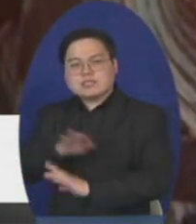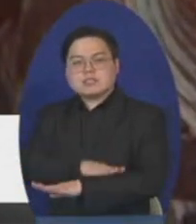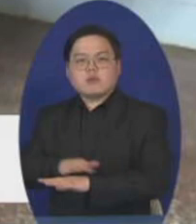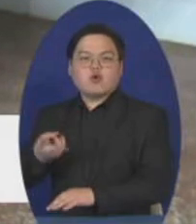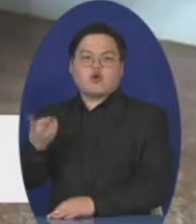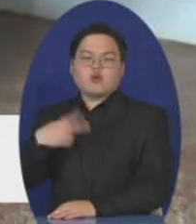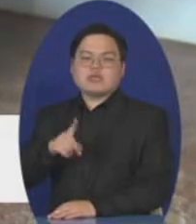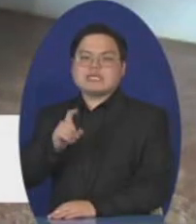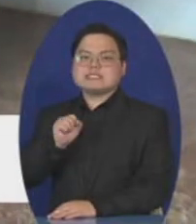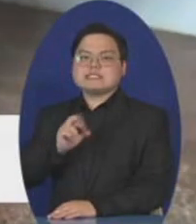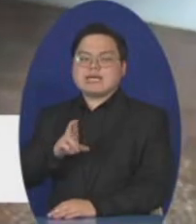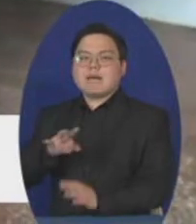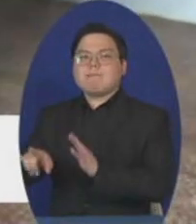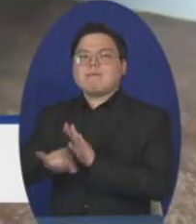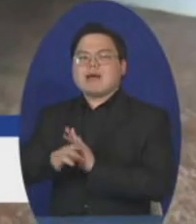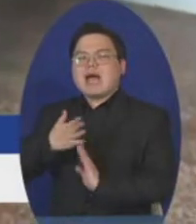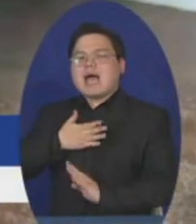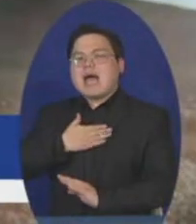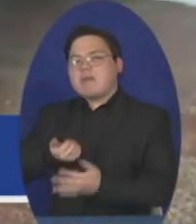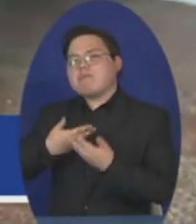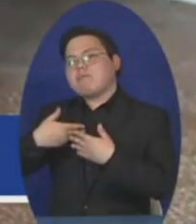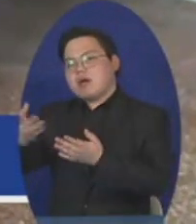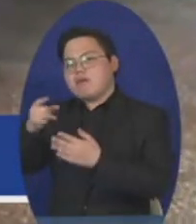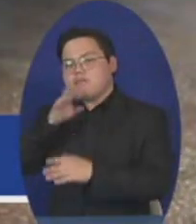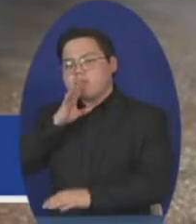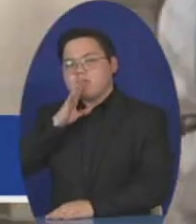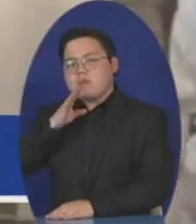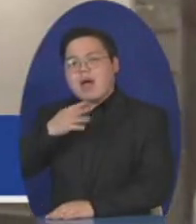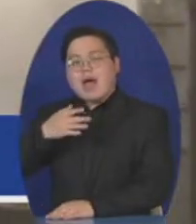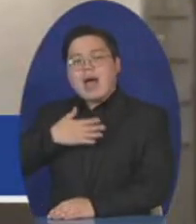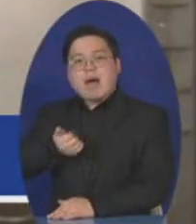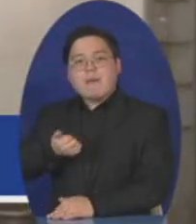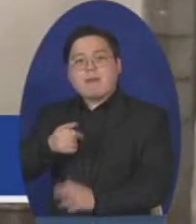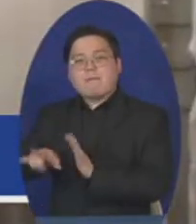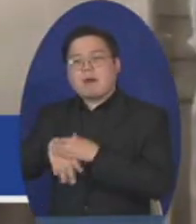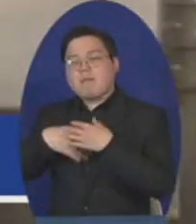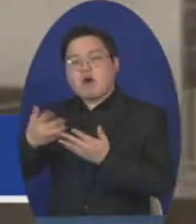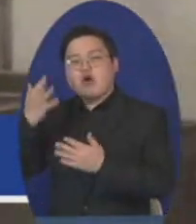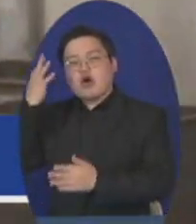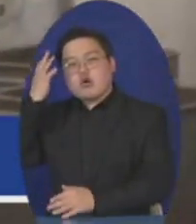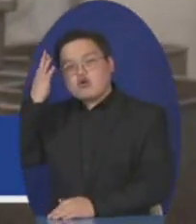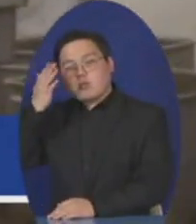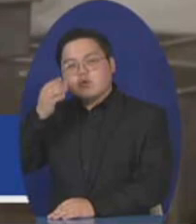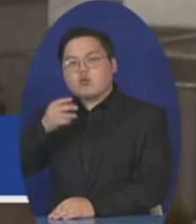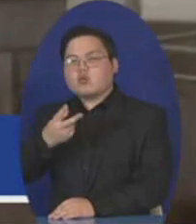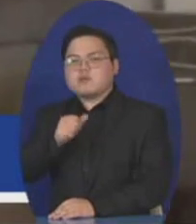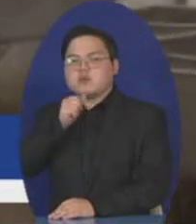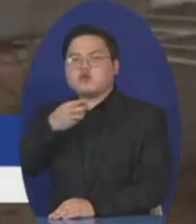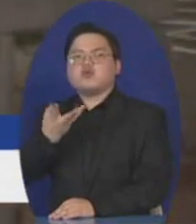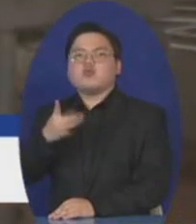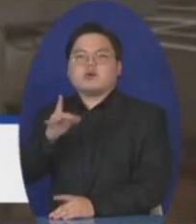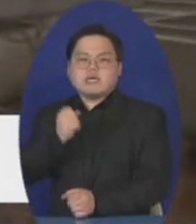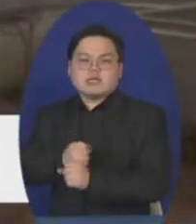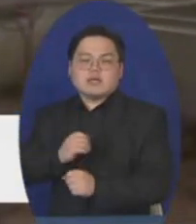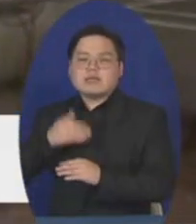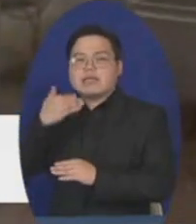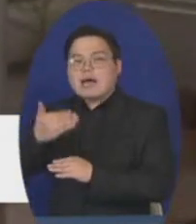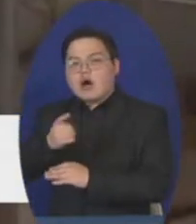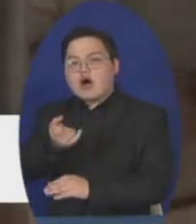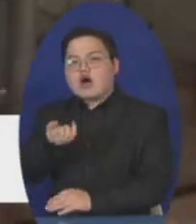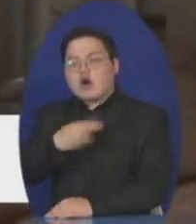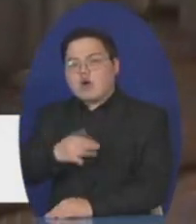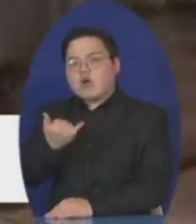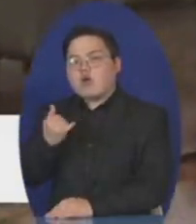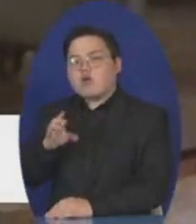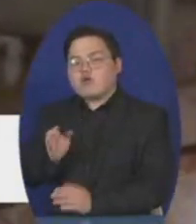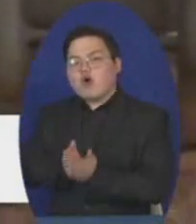орчим малыг хөлөөр гаргахаар болсон юм. Амьд мал гаргах нь манай төрийн бодлого биш, төр зуур авч байгаа ажил юм. Цаашдаа Ховд, Увс аймагт, мөн